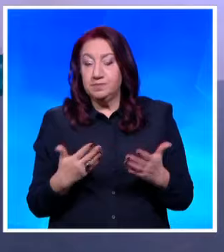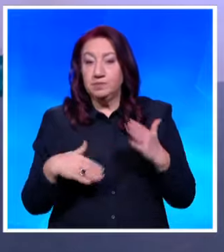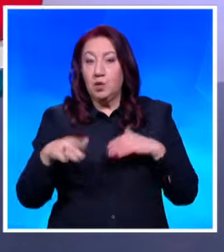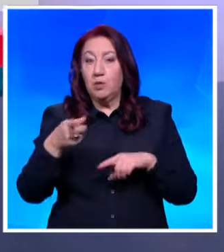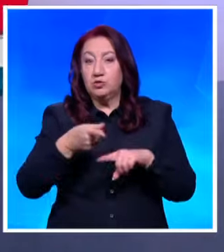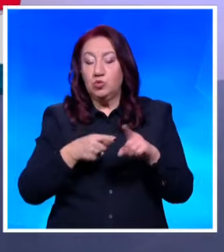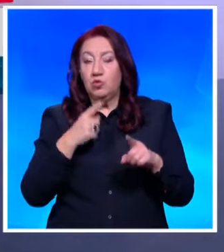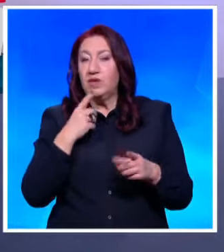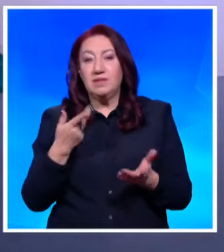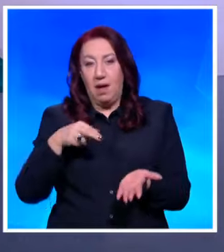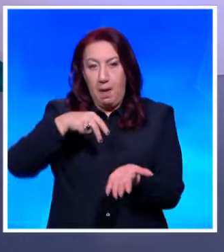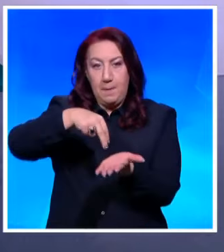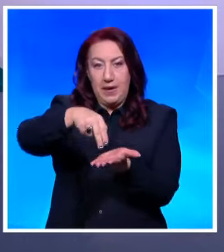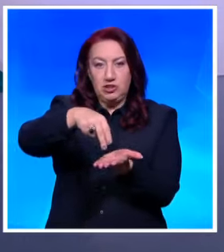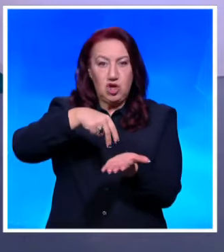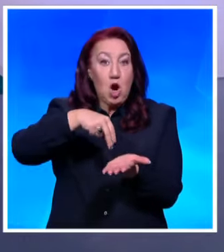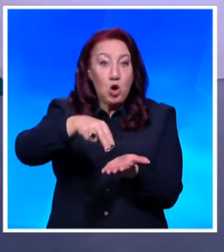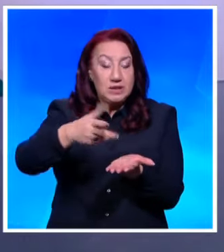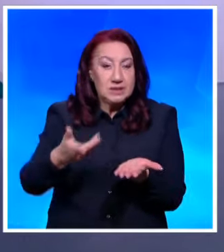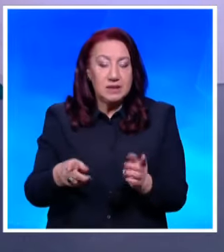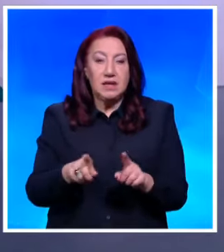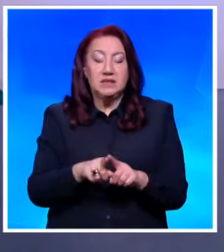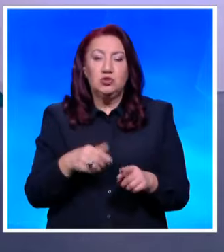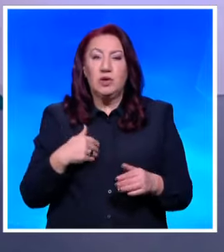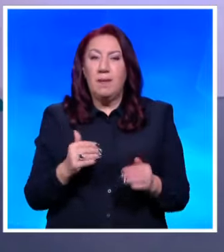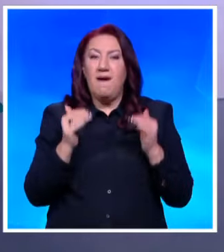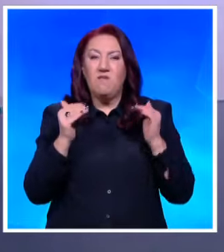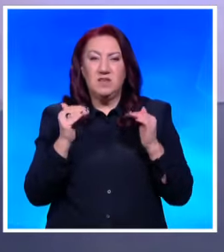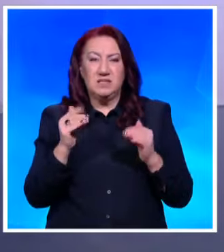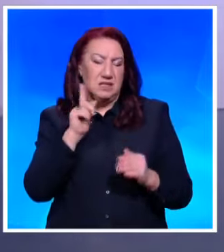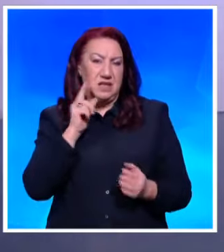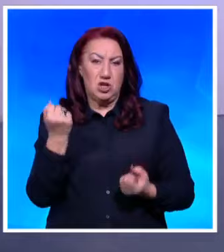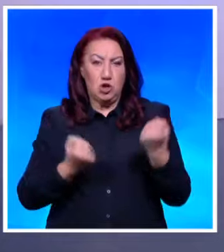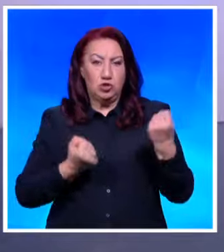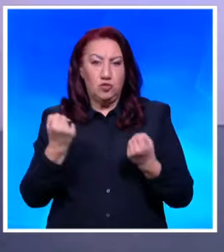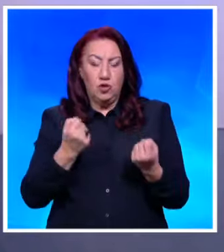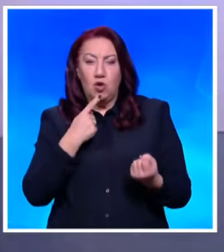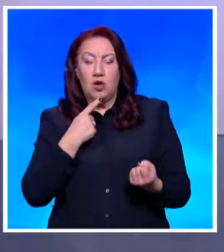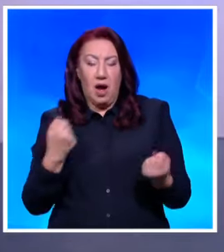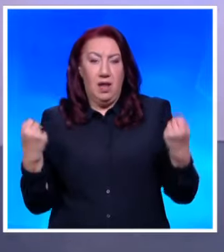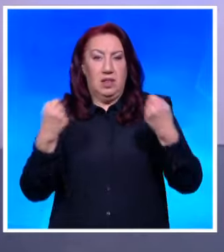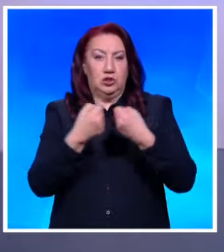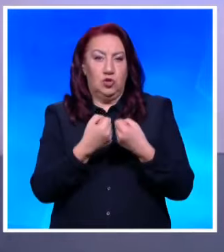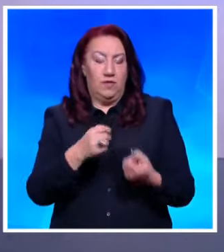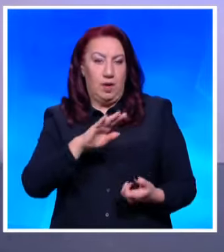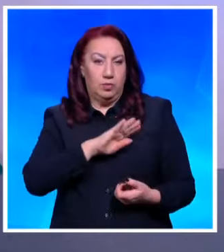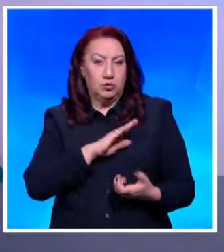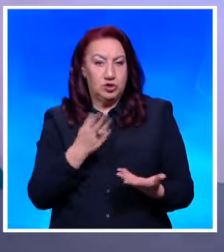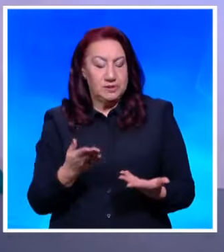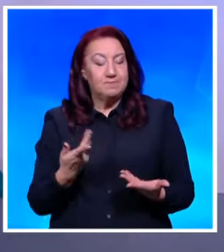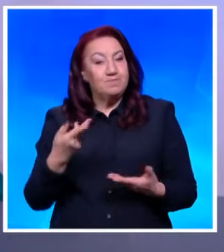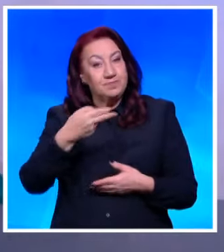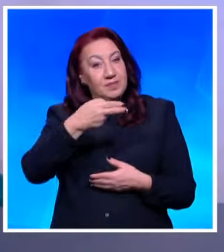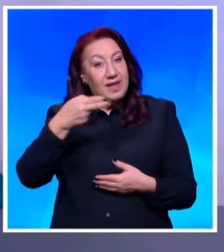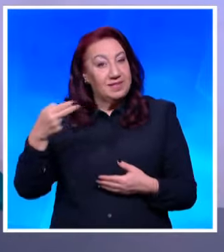били пешеходци. Не са малко обаче случаите с възрастни шофьори, загубили живота си при инциденти. Казусът с водачите над 65